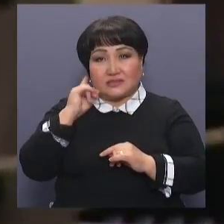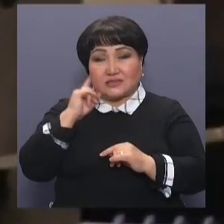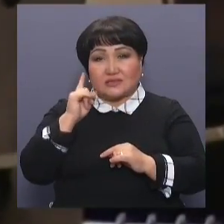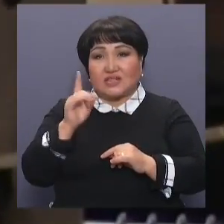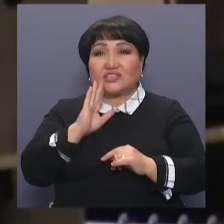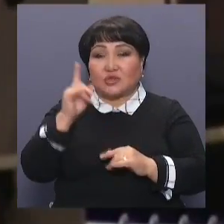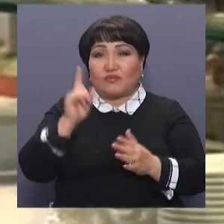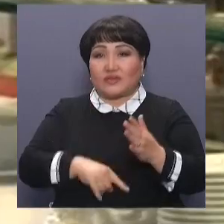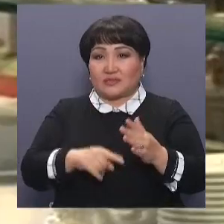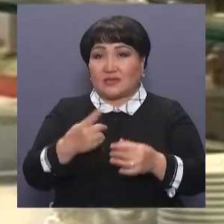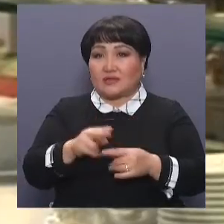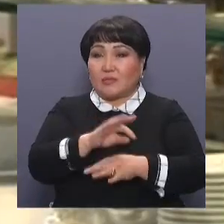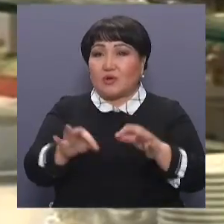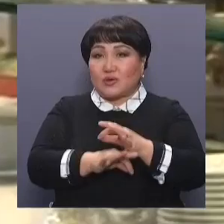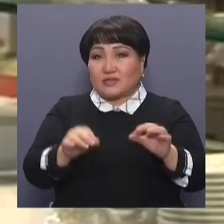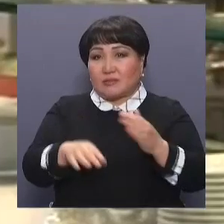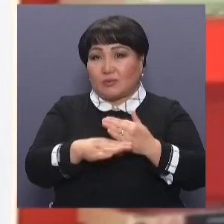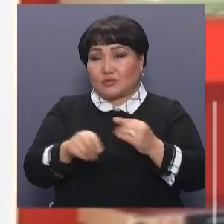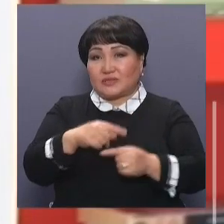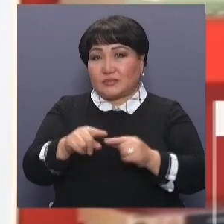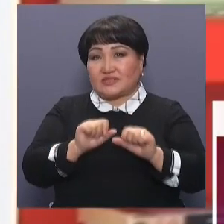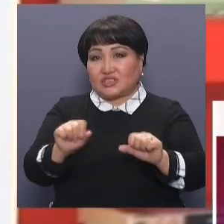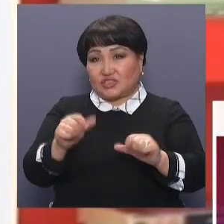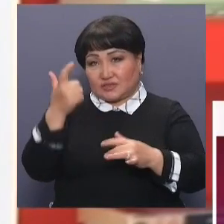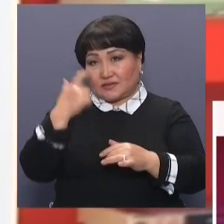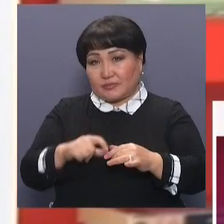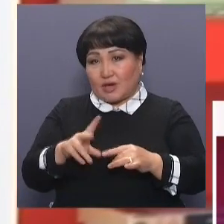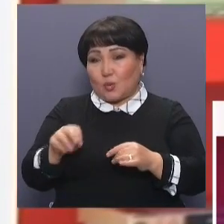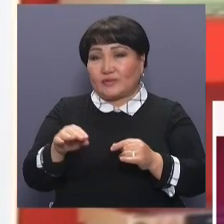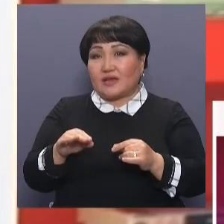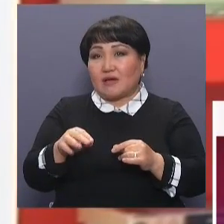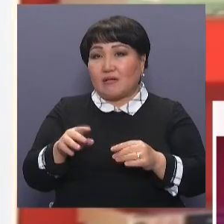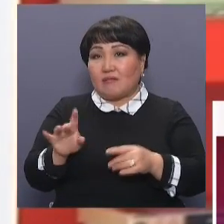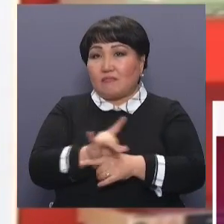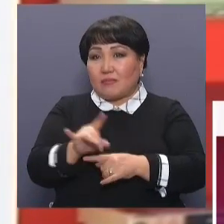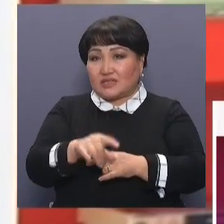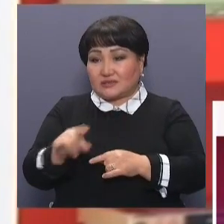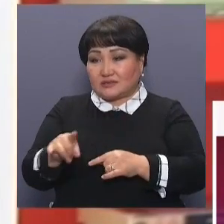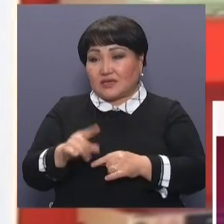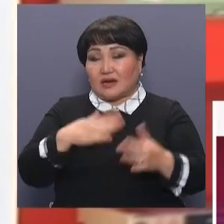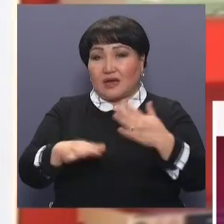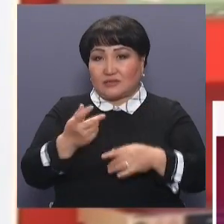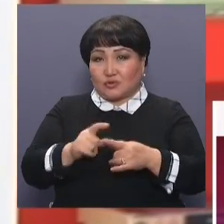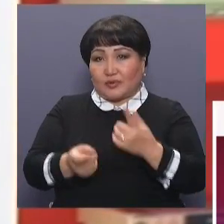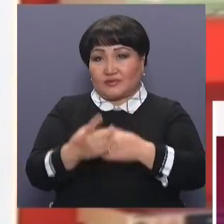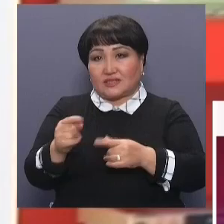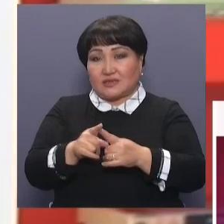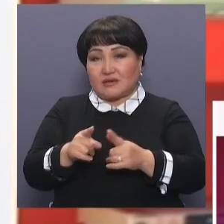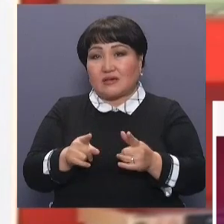поможет бизнесменам защитить себя от мошенников. Я очень рада, что наконец-то появляются такие приложения, которые